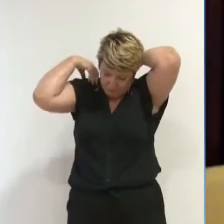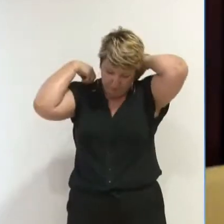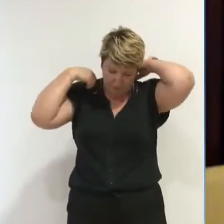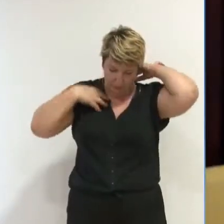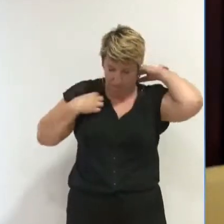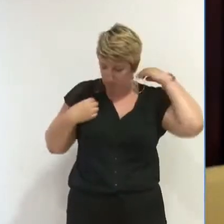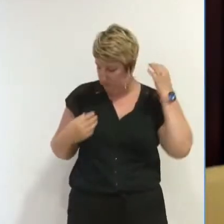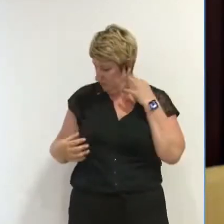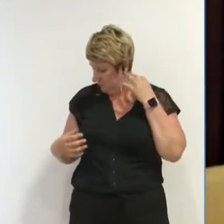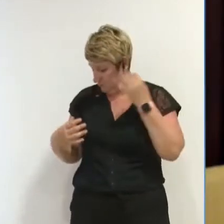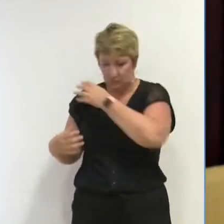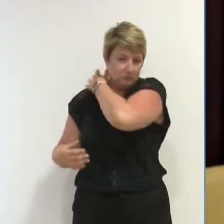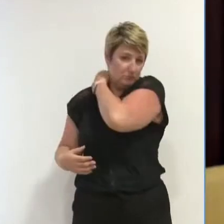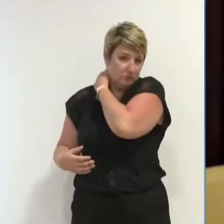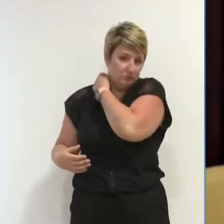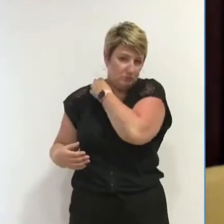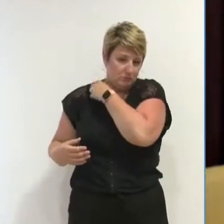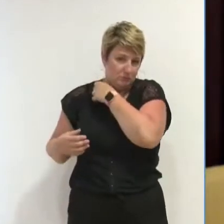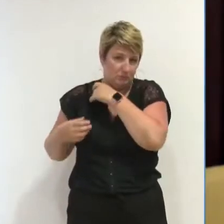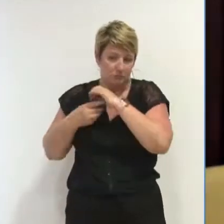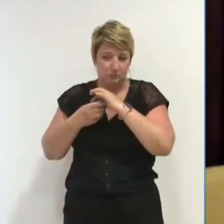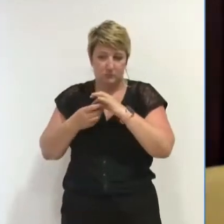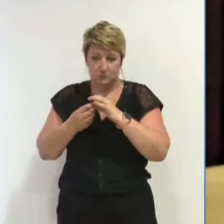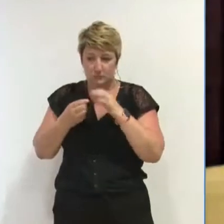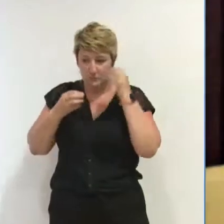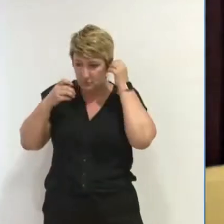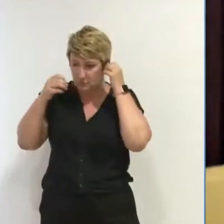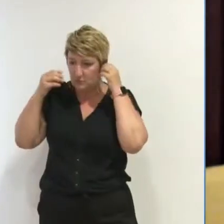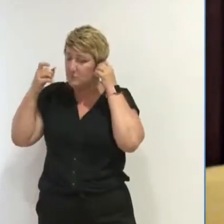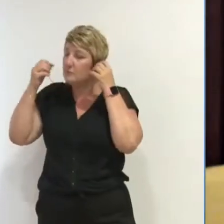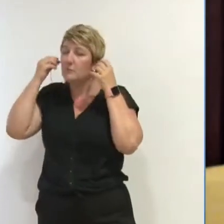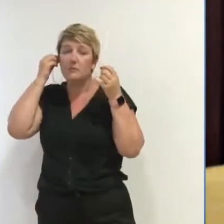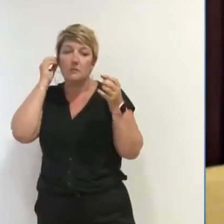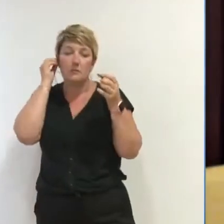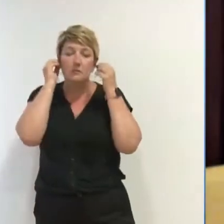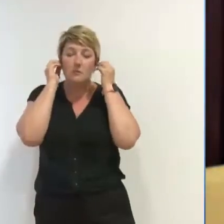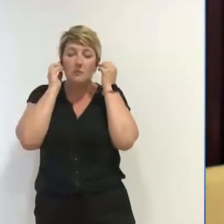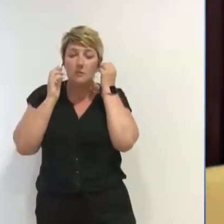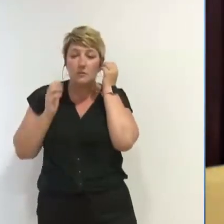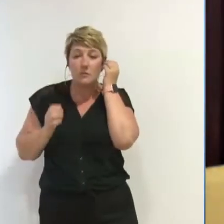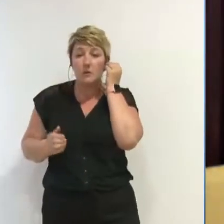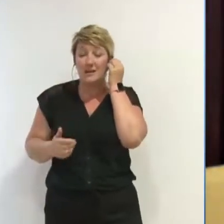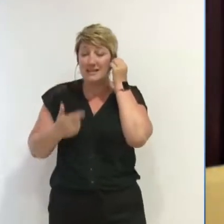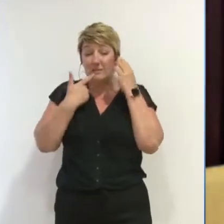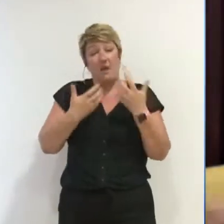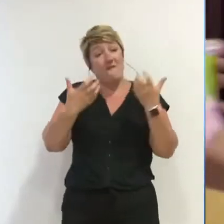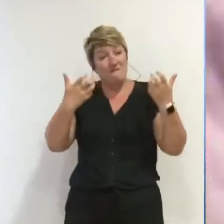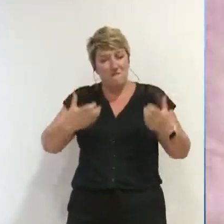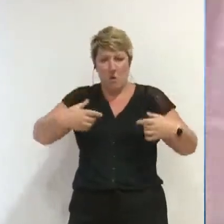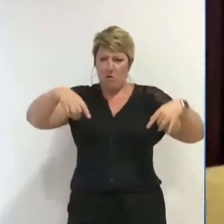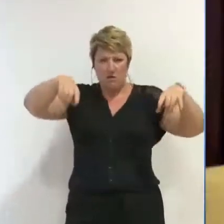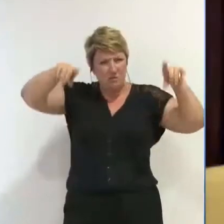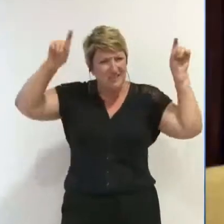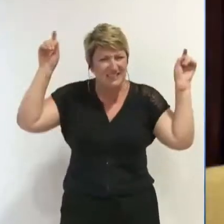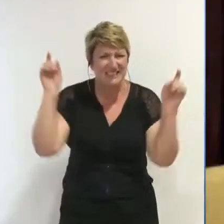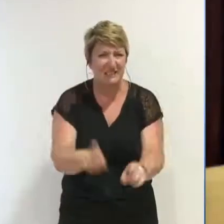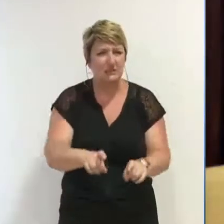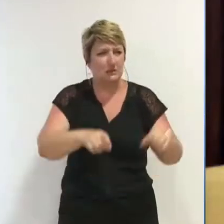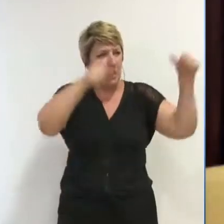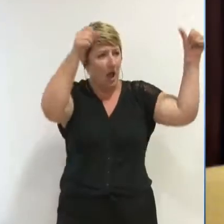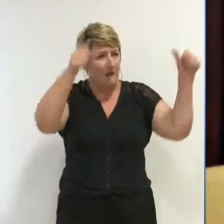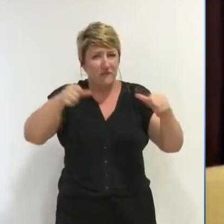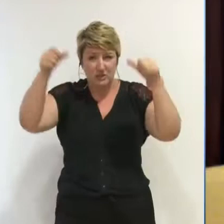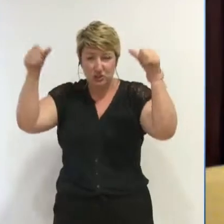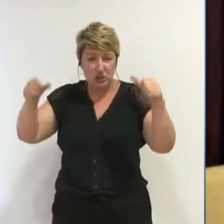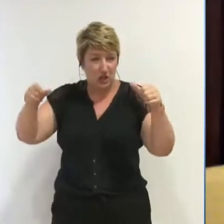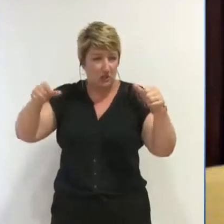pour pouvoir avoir un impact, et un impact en nombre, un impact en quantité sur une réduction des affichages publicitaires